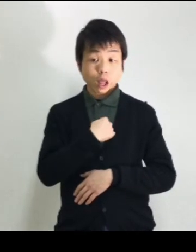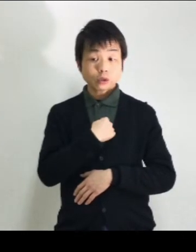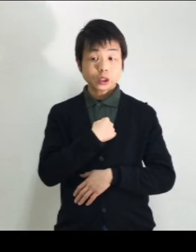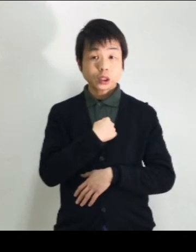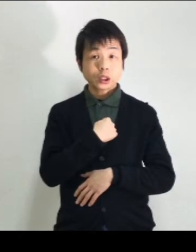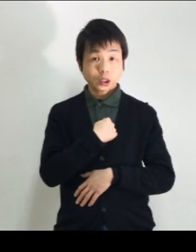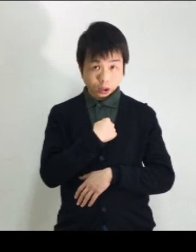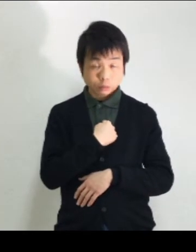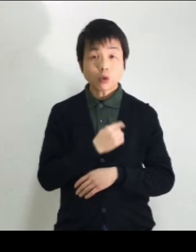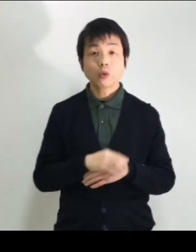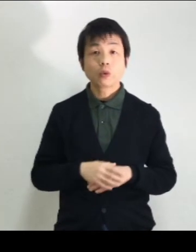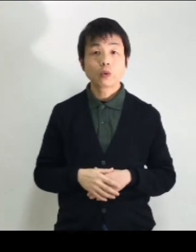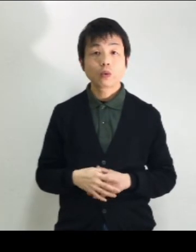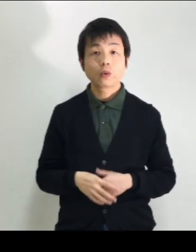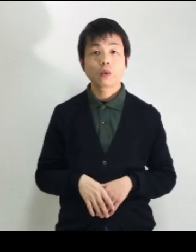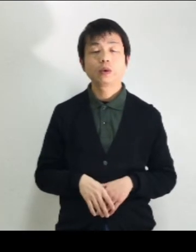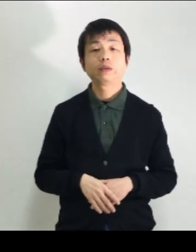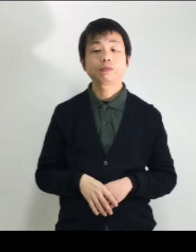も、